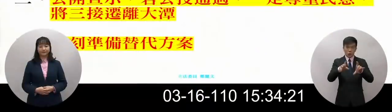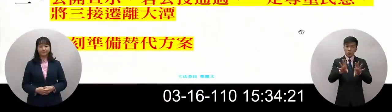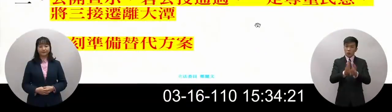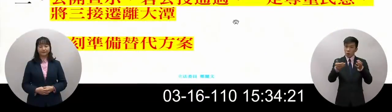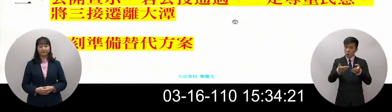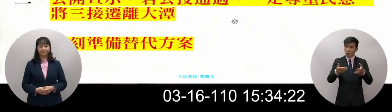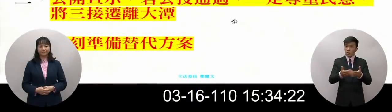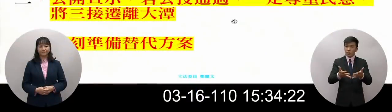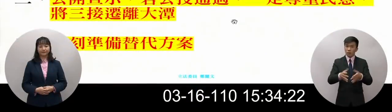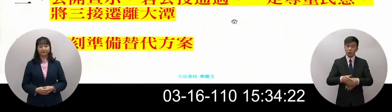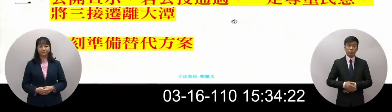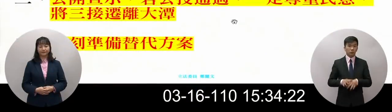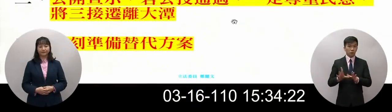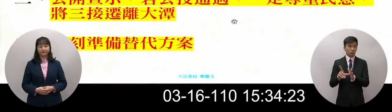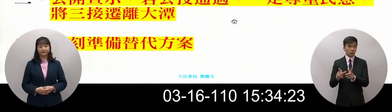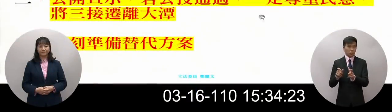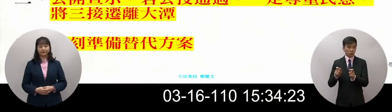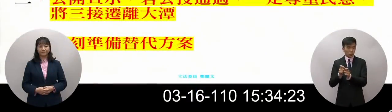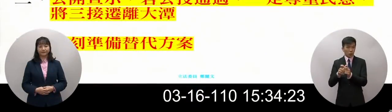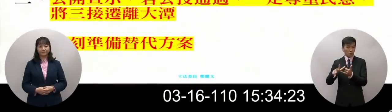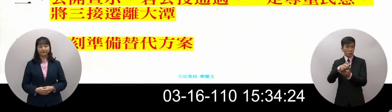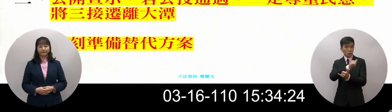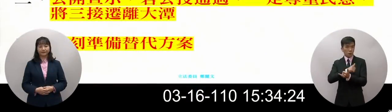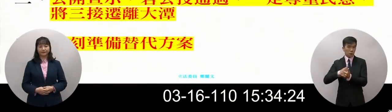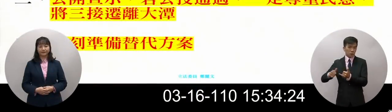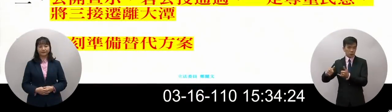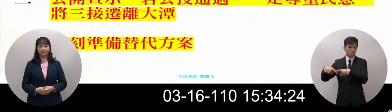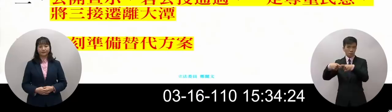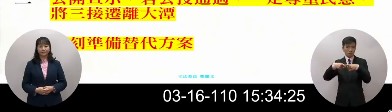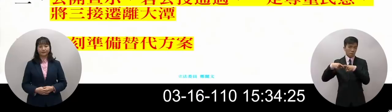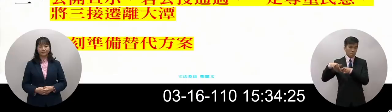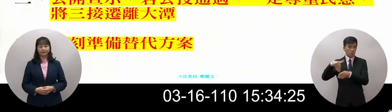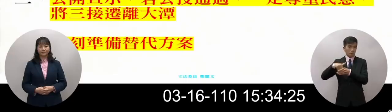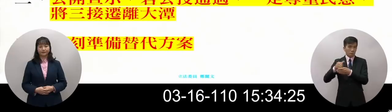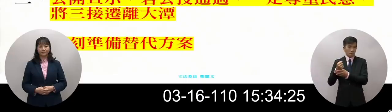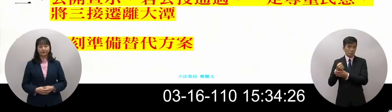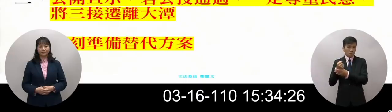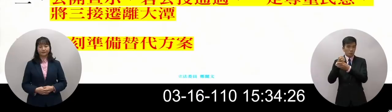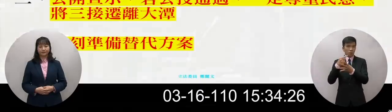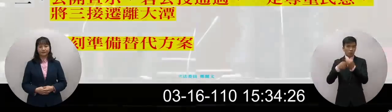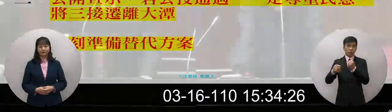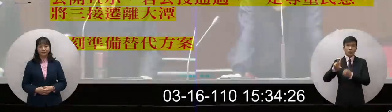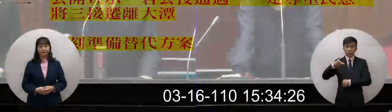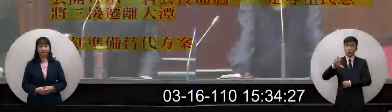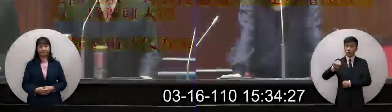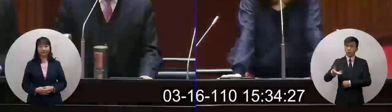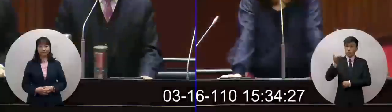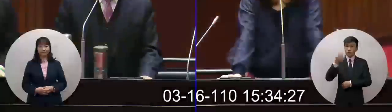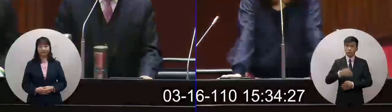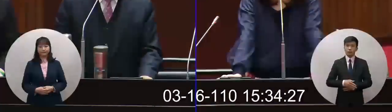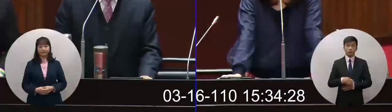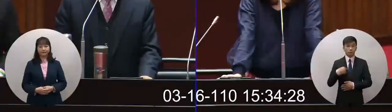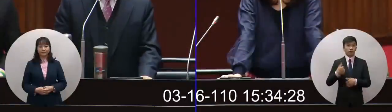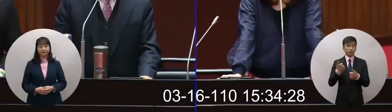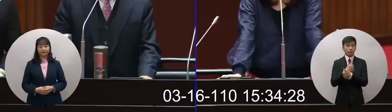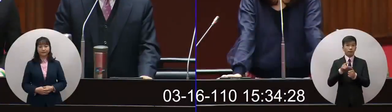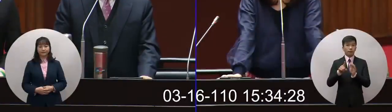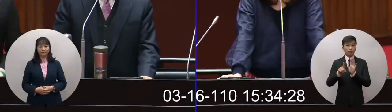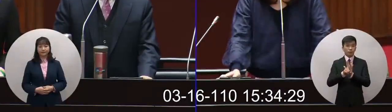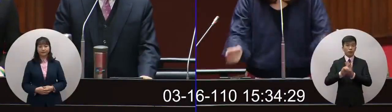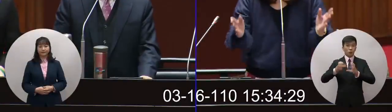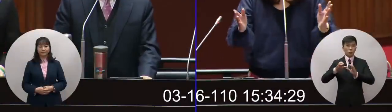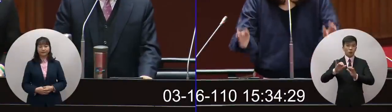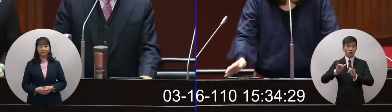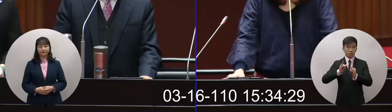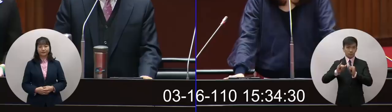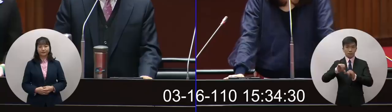在很短的时间里头已经破了70万份，所以今天首先我要代表国民党党团正式